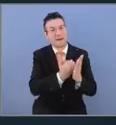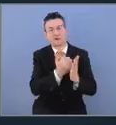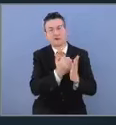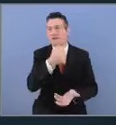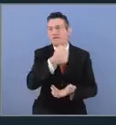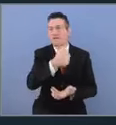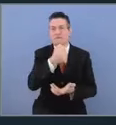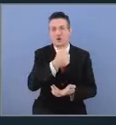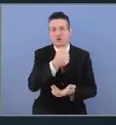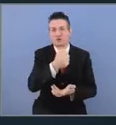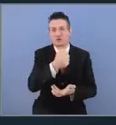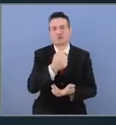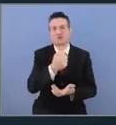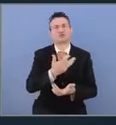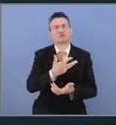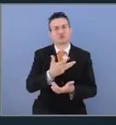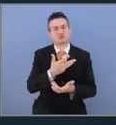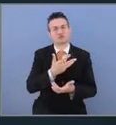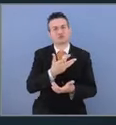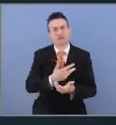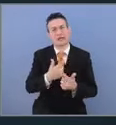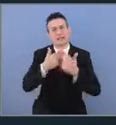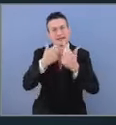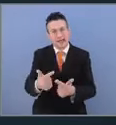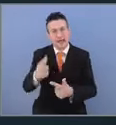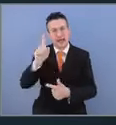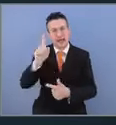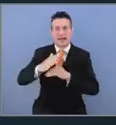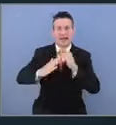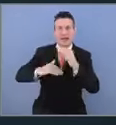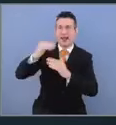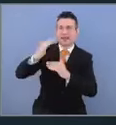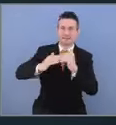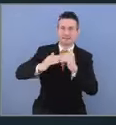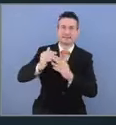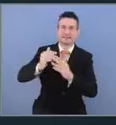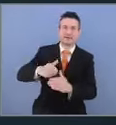anche dei giusti primati, e soprattutto, a mio avviso, dobbiamo anche